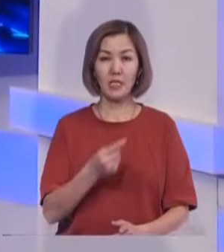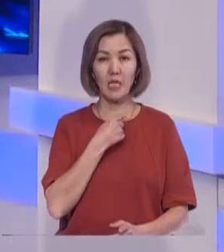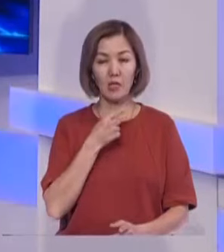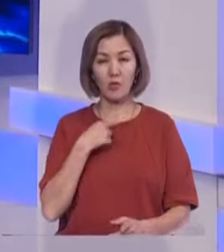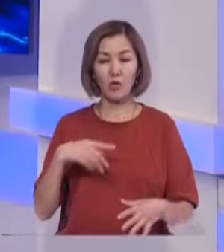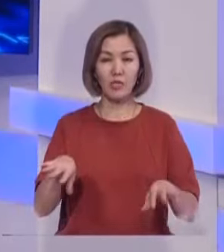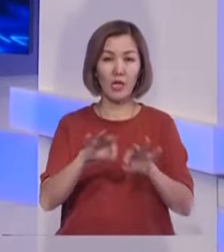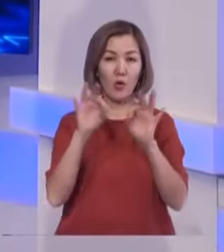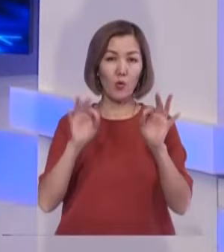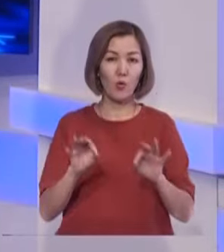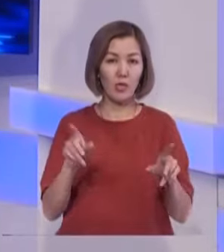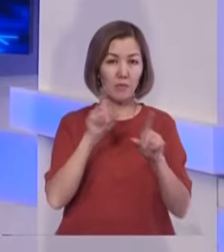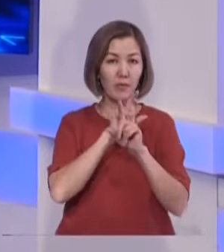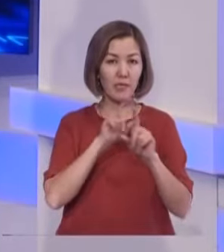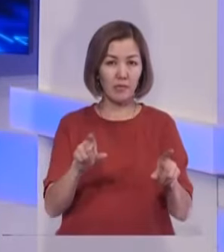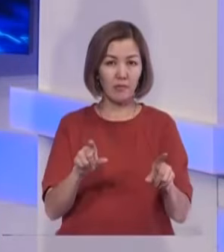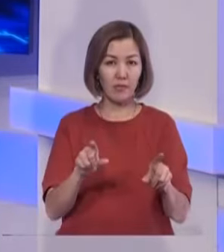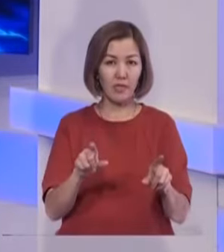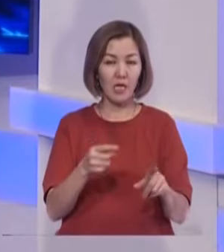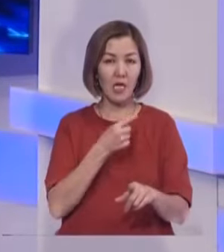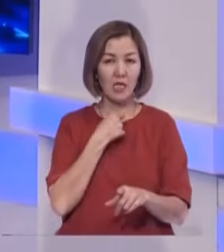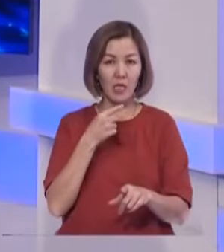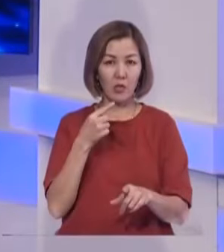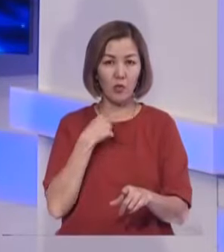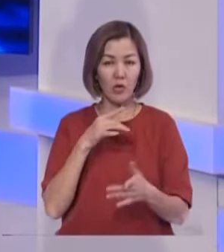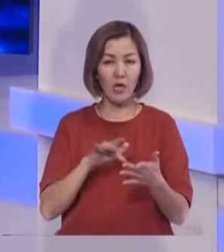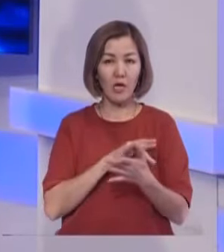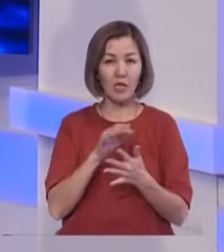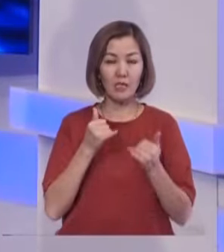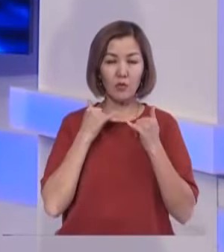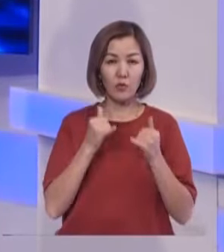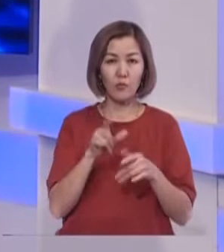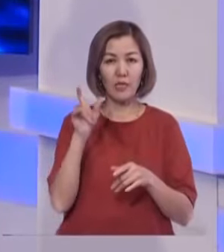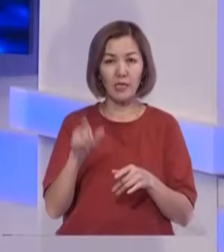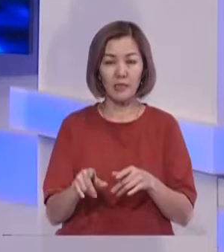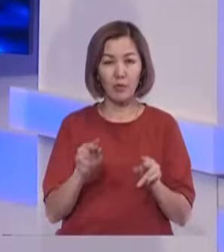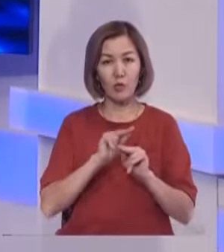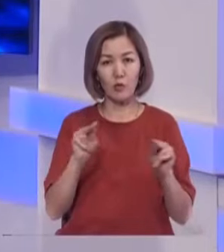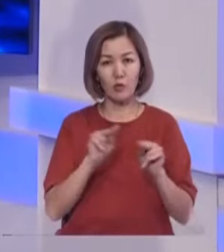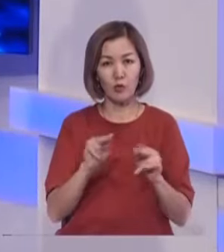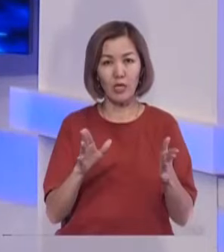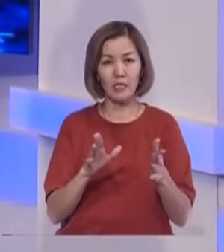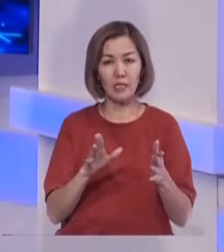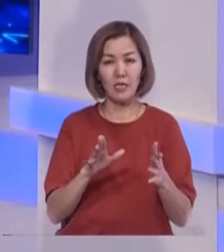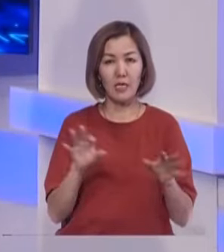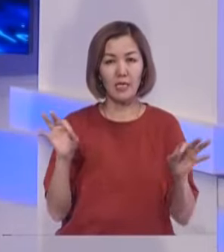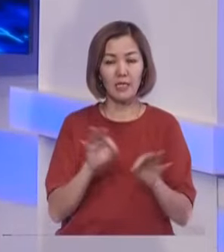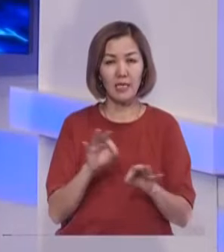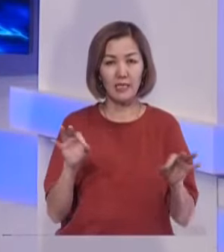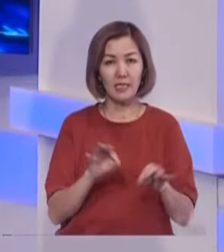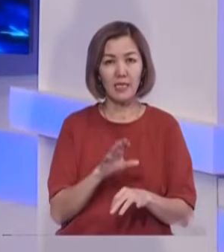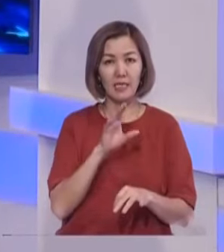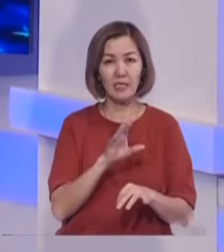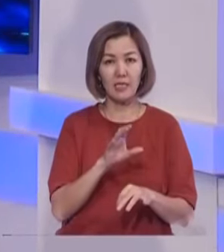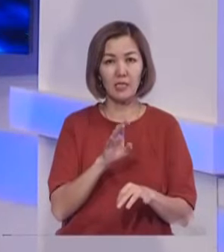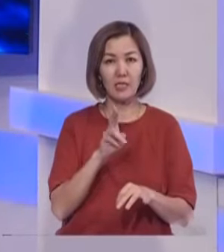Жасынан байқары бардың ұлғайғанда айтары бар. Талдықорғандағы өнер мектебінде Талдықорған қаласының құрметті азаматы ұстаз сазгер